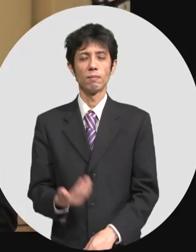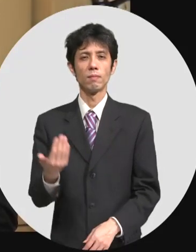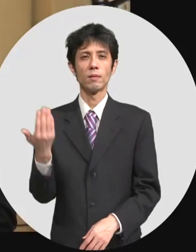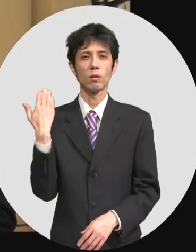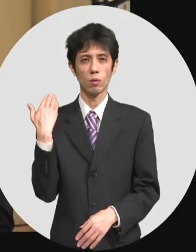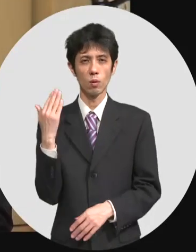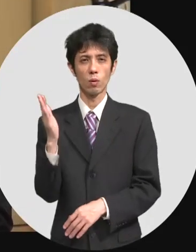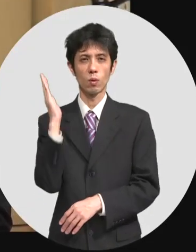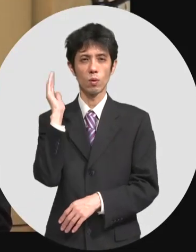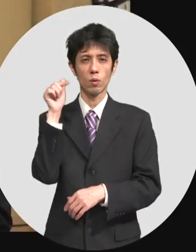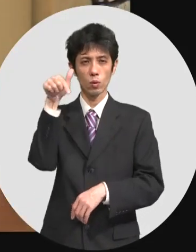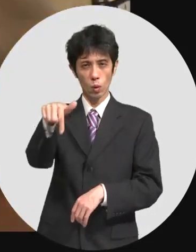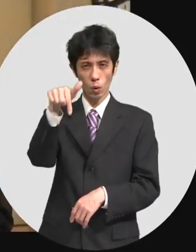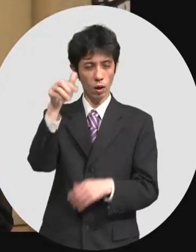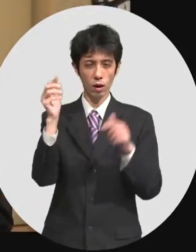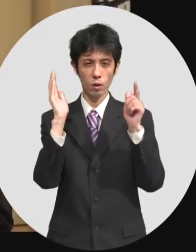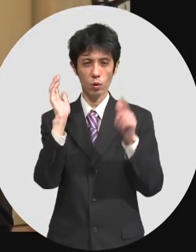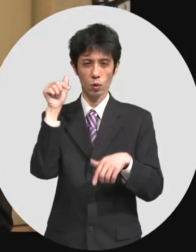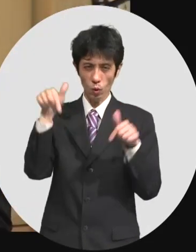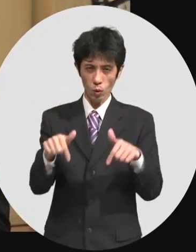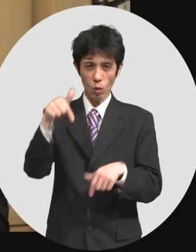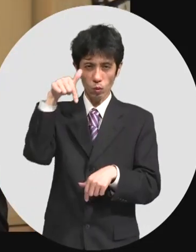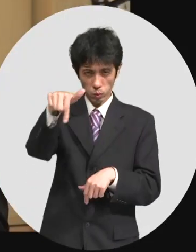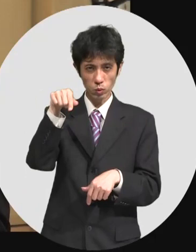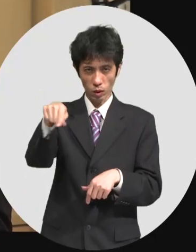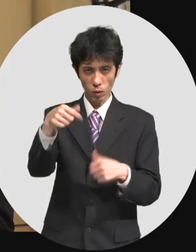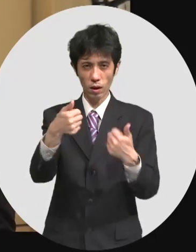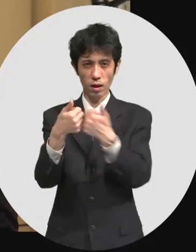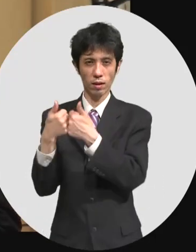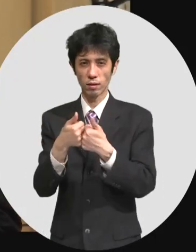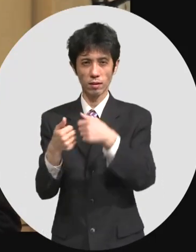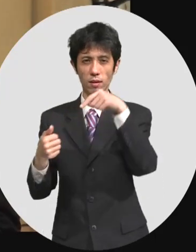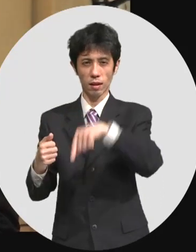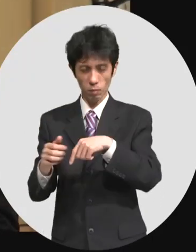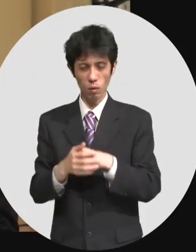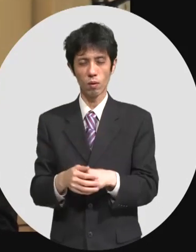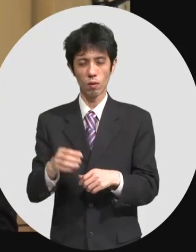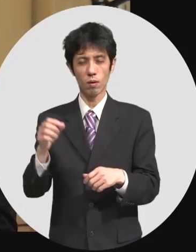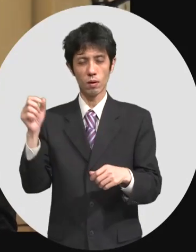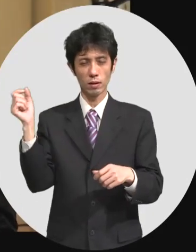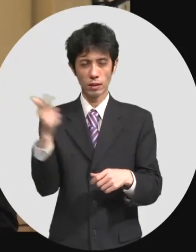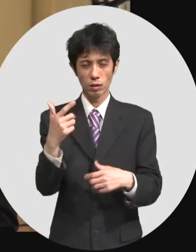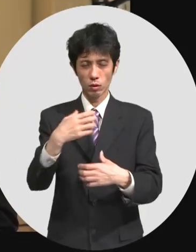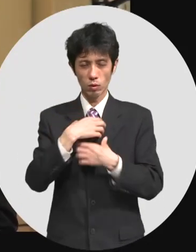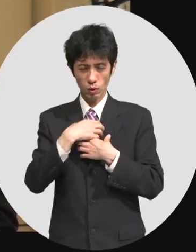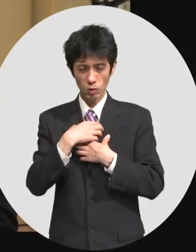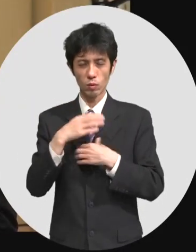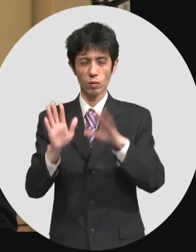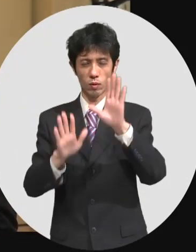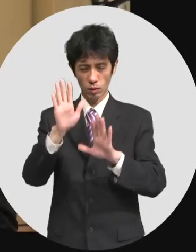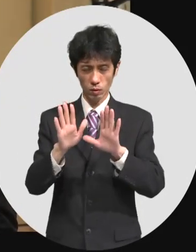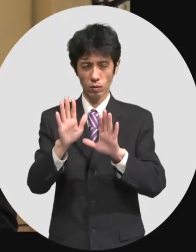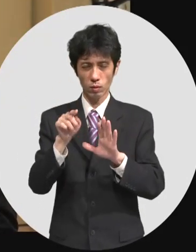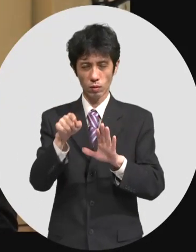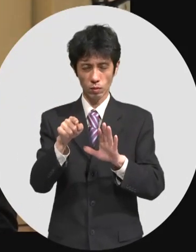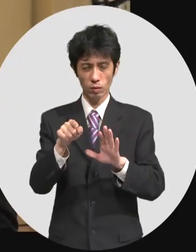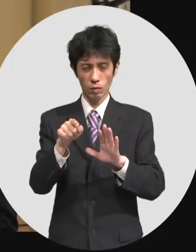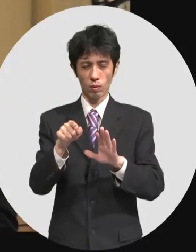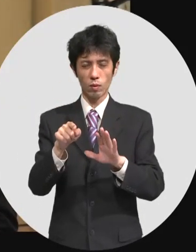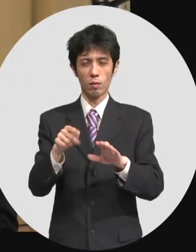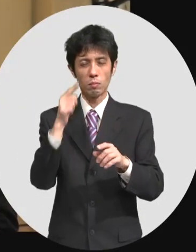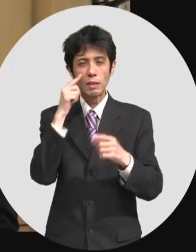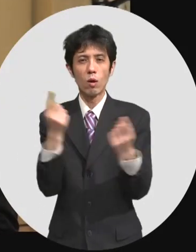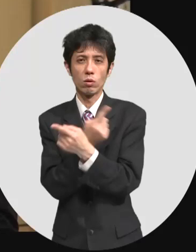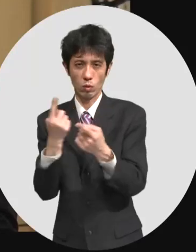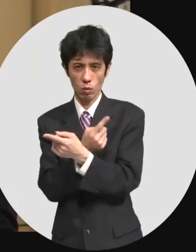ご承知のように先ほどの京都府の対策本部会議におきまして緊急事態措置の見直しについて